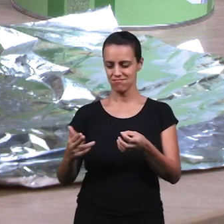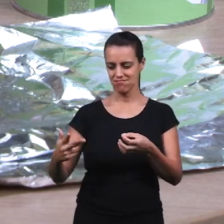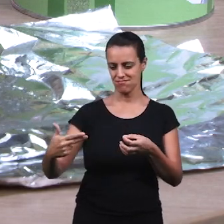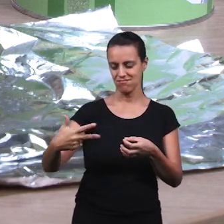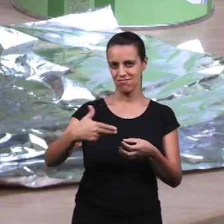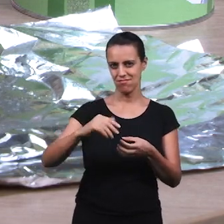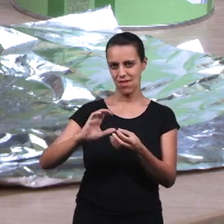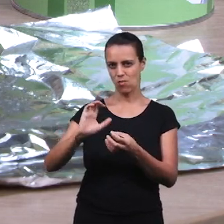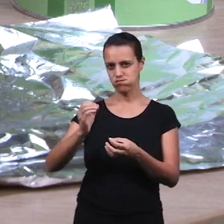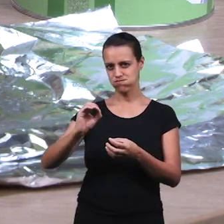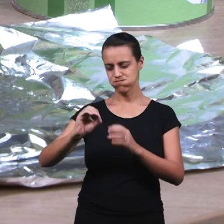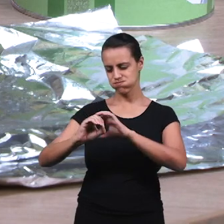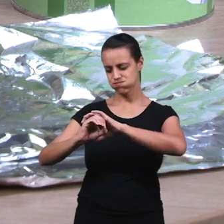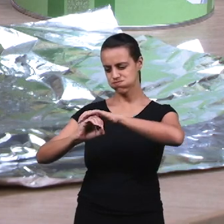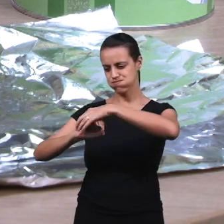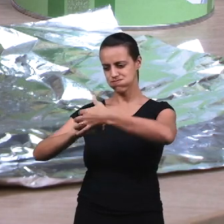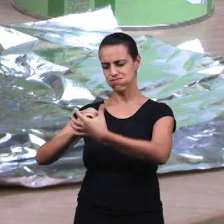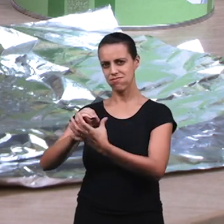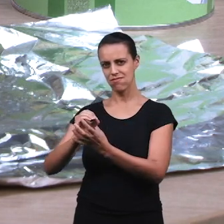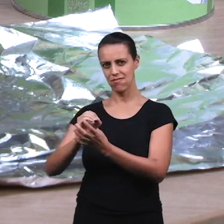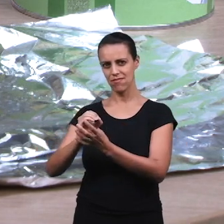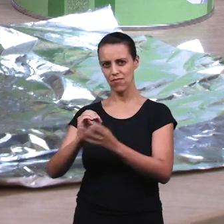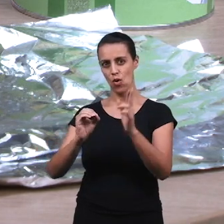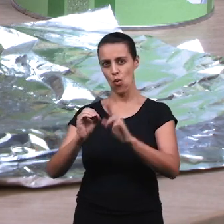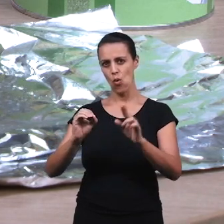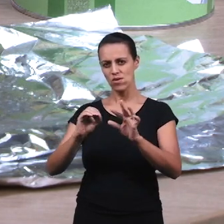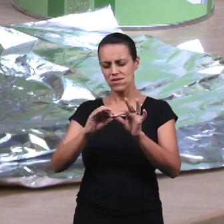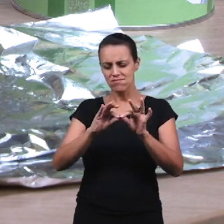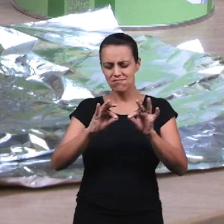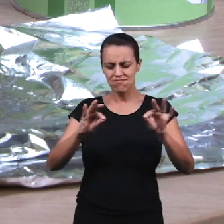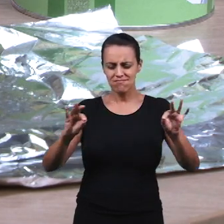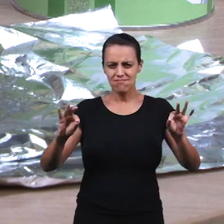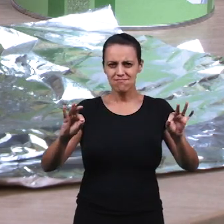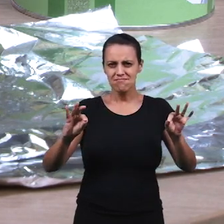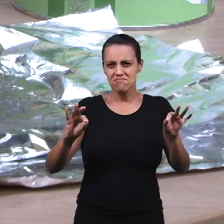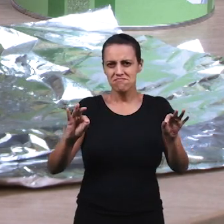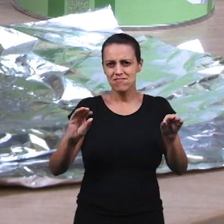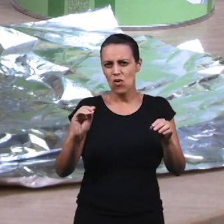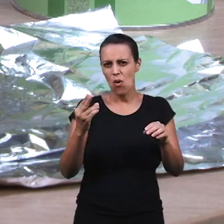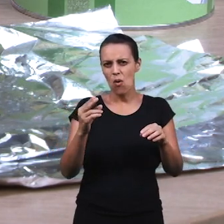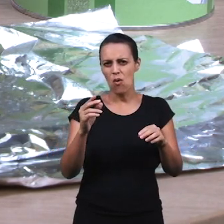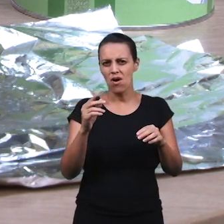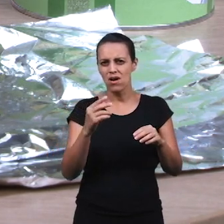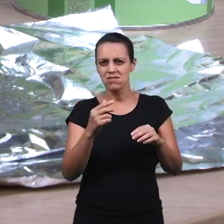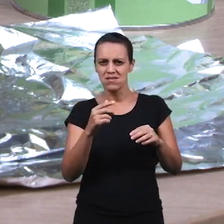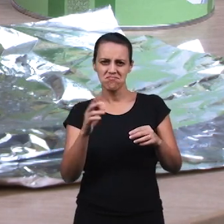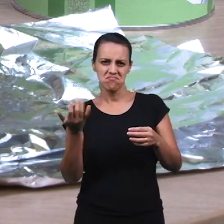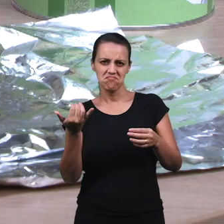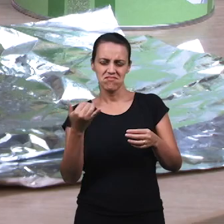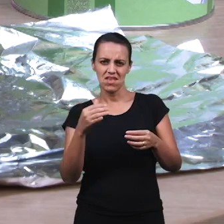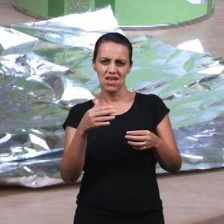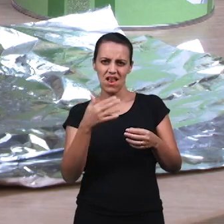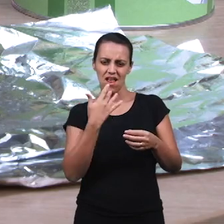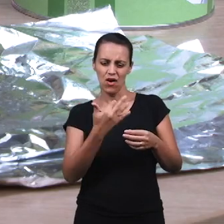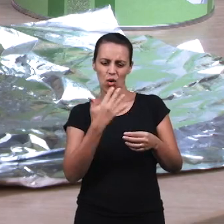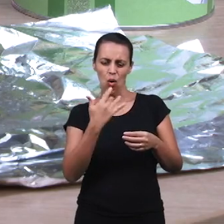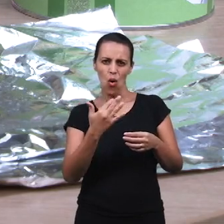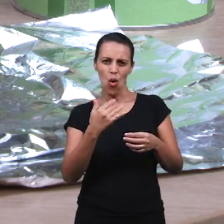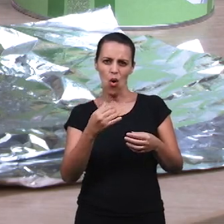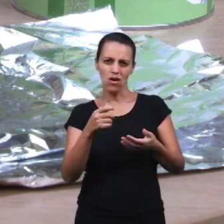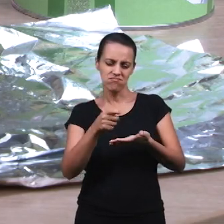pour entourer la boule. Nous allons utiliser ou le bâton de brochette ou un crayon de